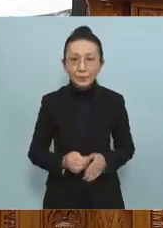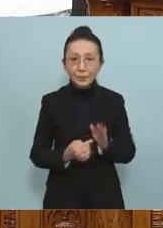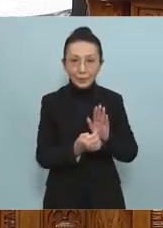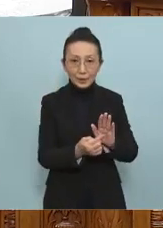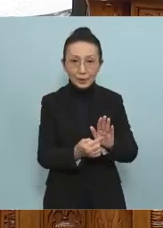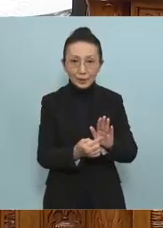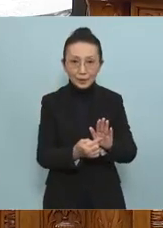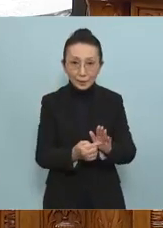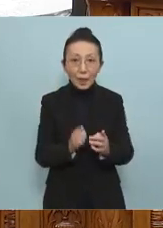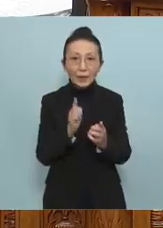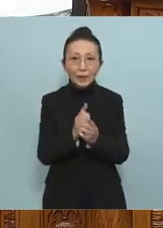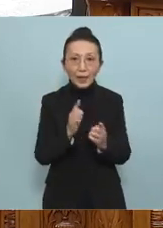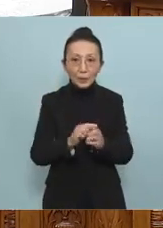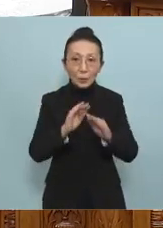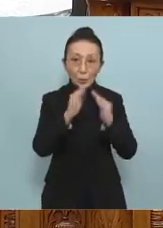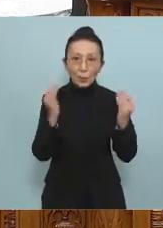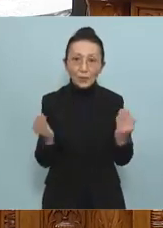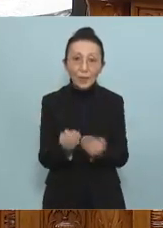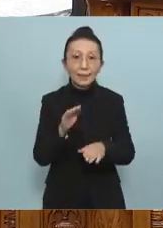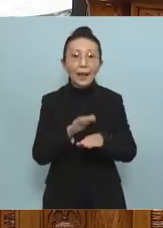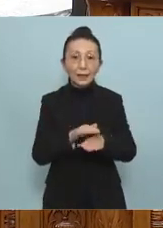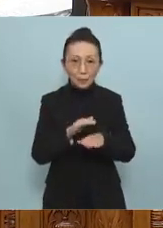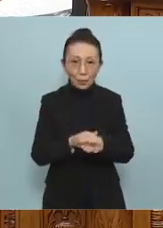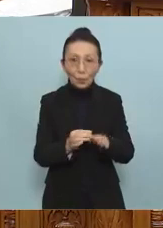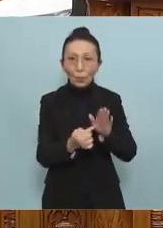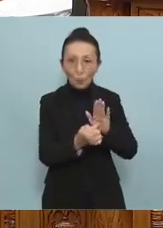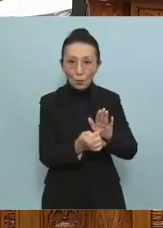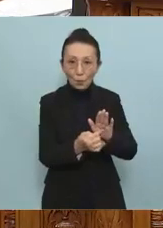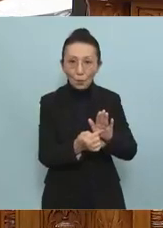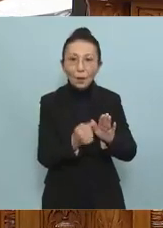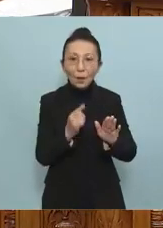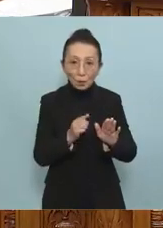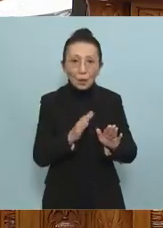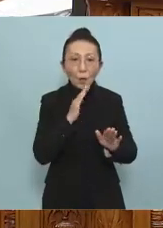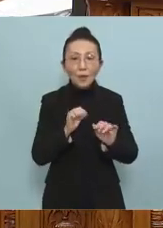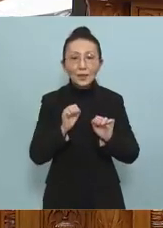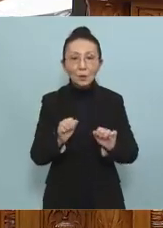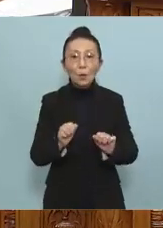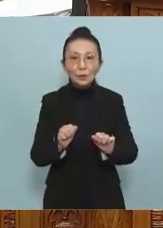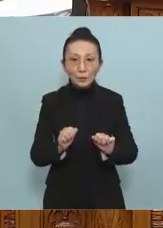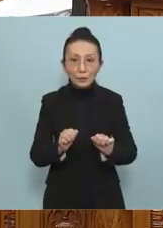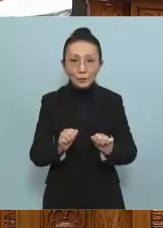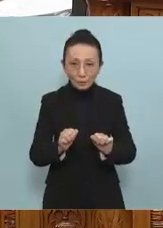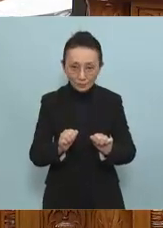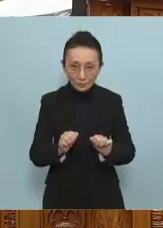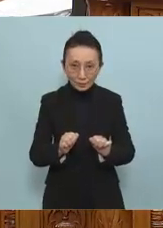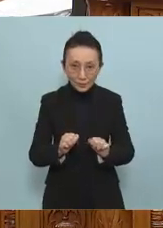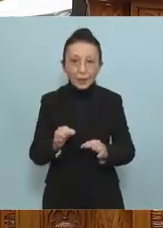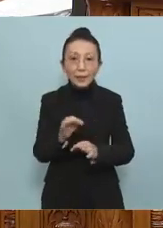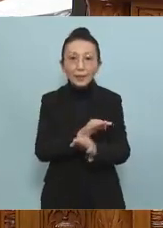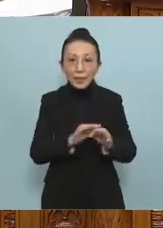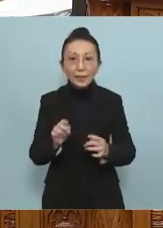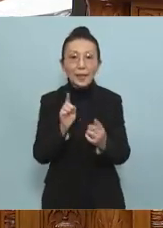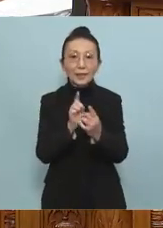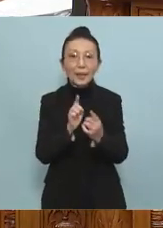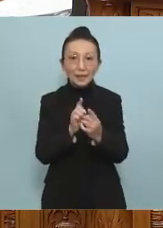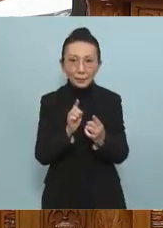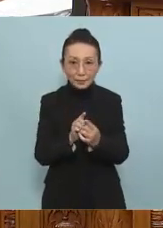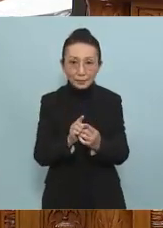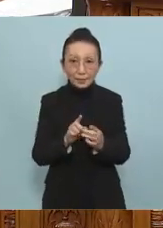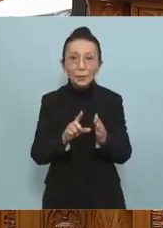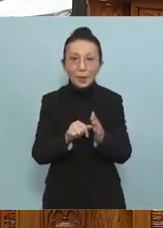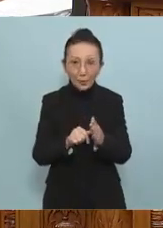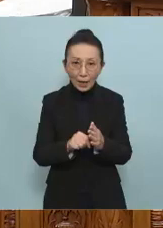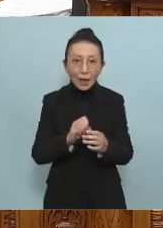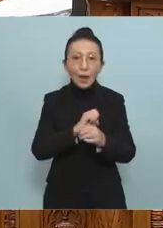対応の全体像を確実に実行するため今回の経済対策においては新型コロナウイル